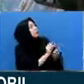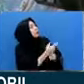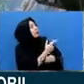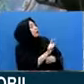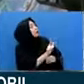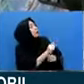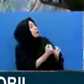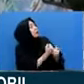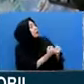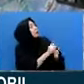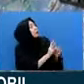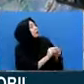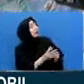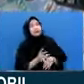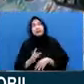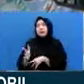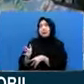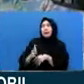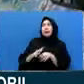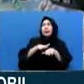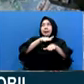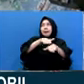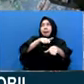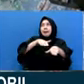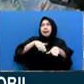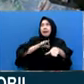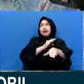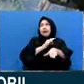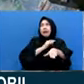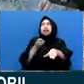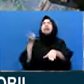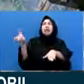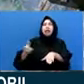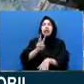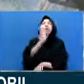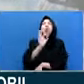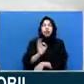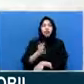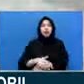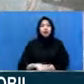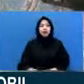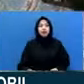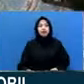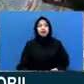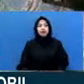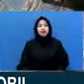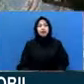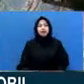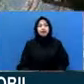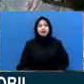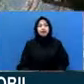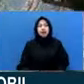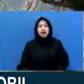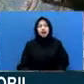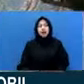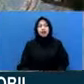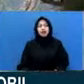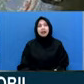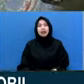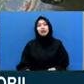Pak ya kalau rangkaian presiden kan sedikit ya paling 30 ya kalau tidak menyewa yang angka itu kan